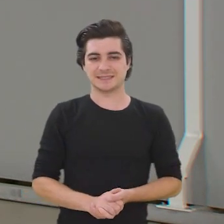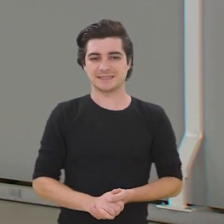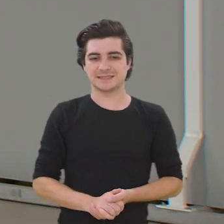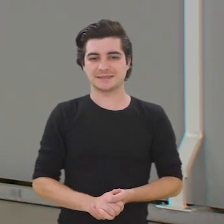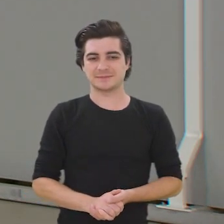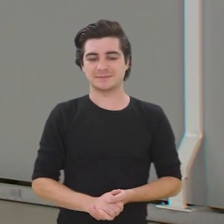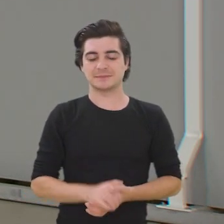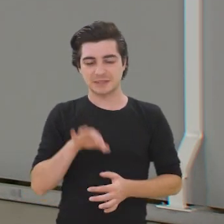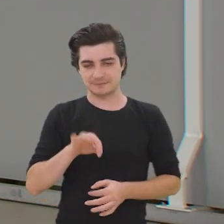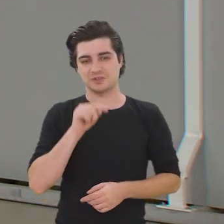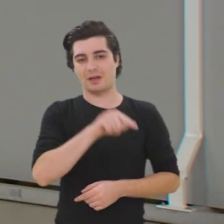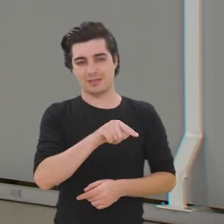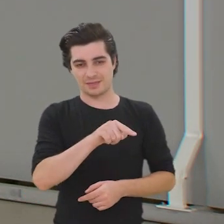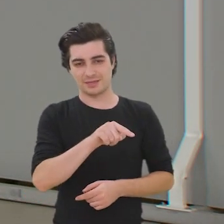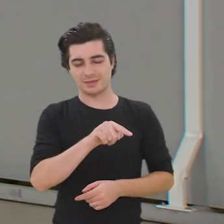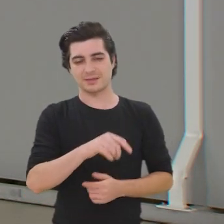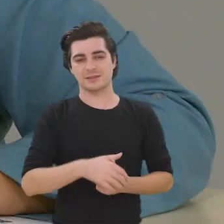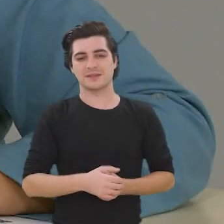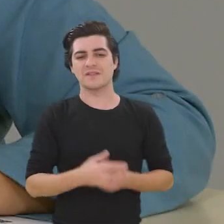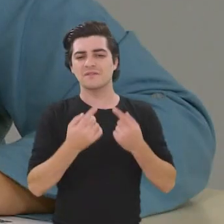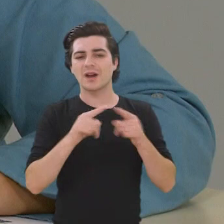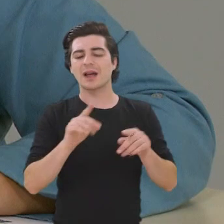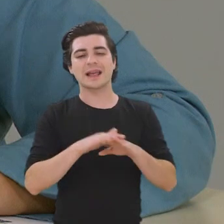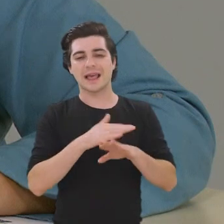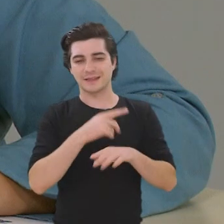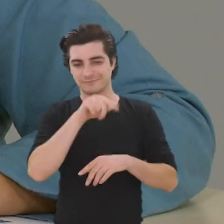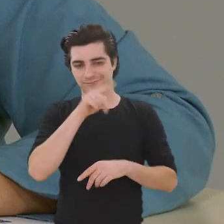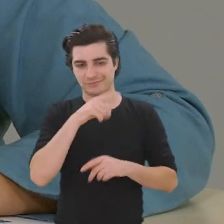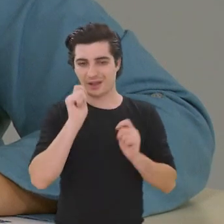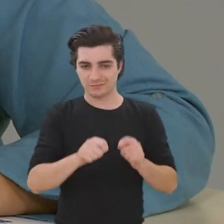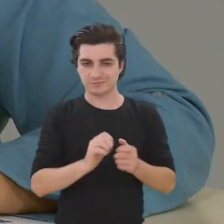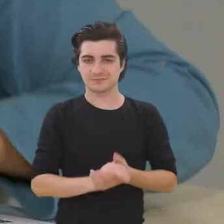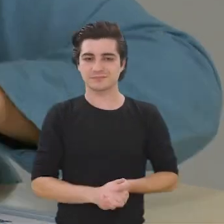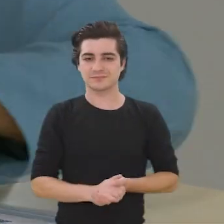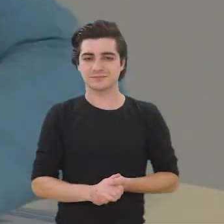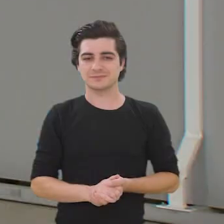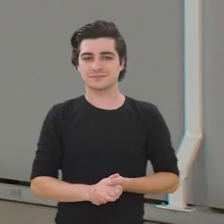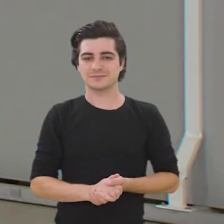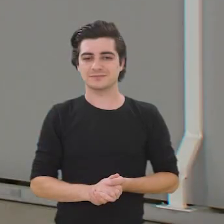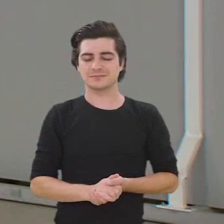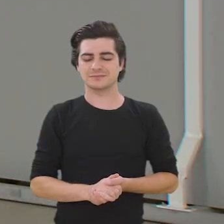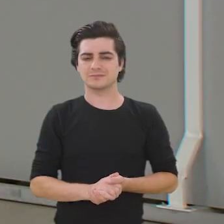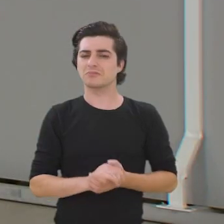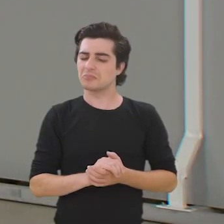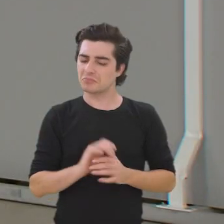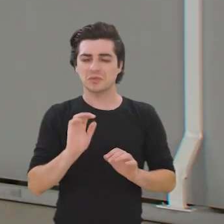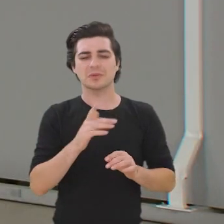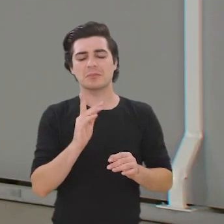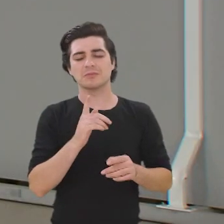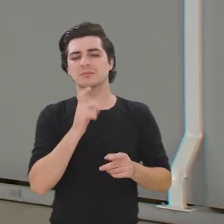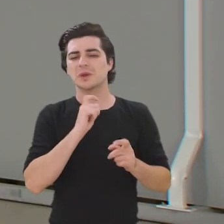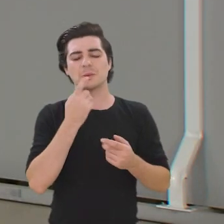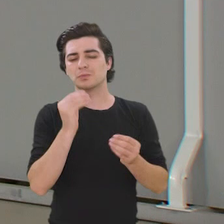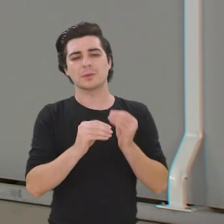Evet. Şimdi sıra sende. Farklı olan kediyi işaretle. Ay. Tamam, sorun yok.